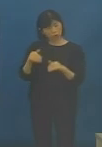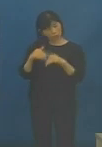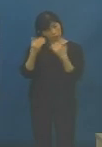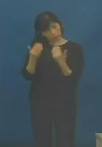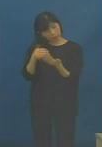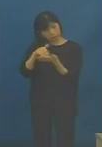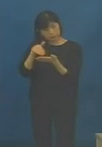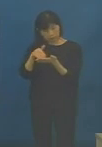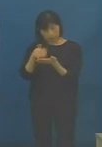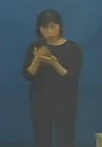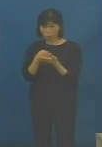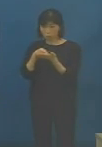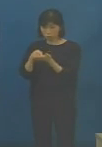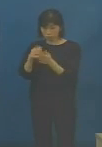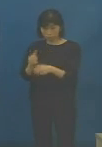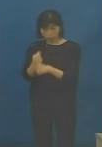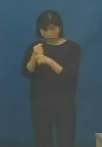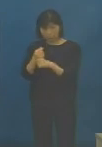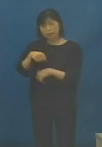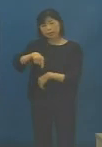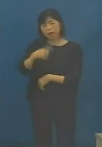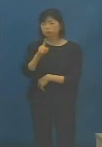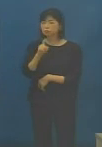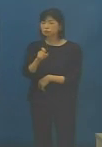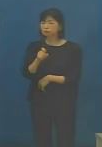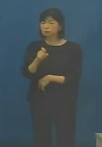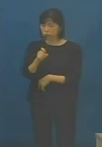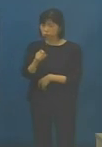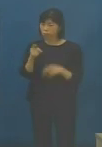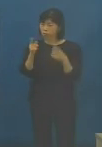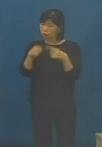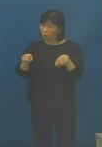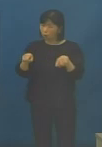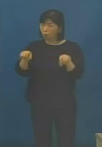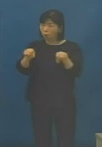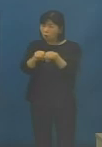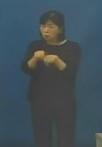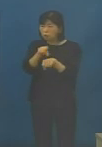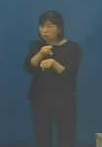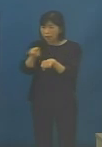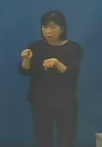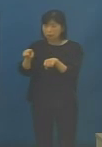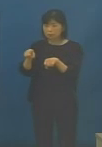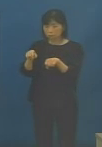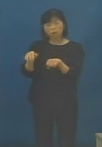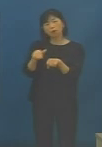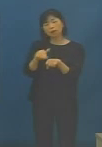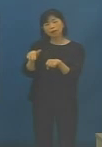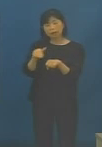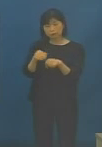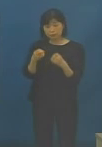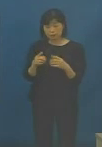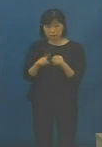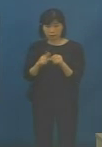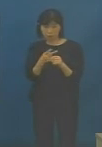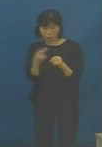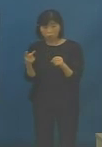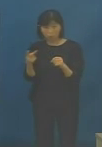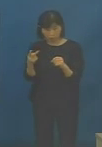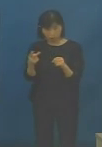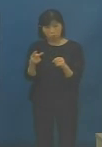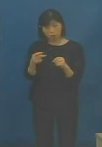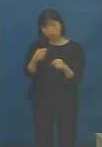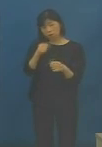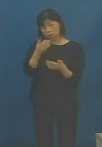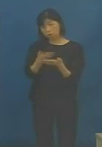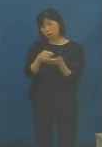ました。110兆円規模で、新年度予算の、概算要求まとまりまして、令和4年